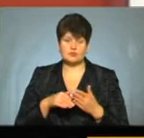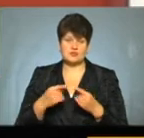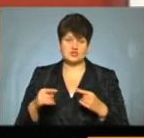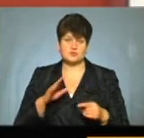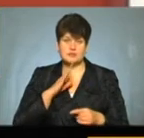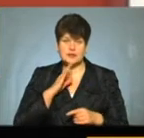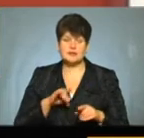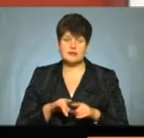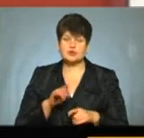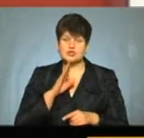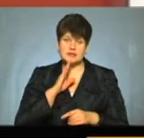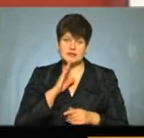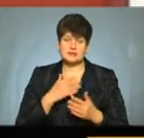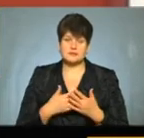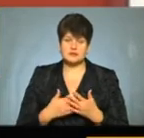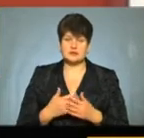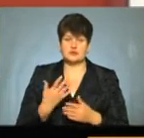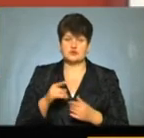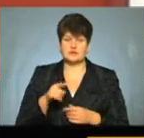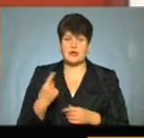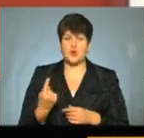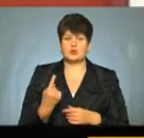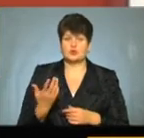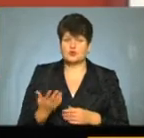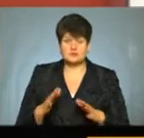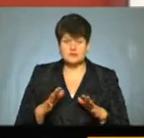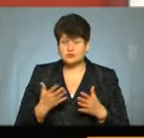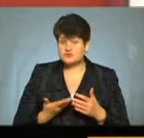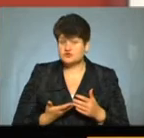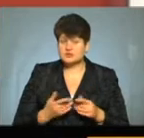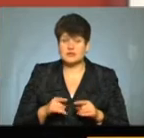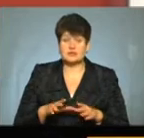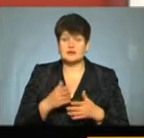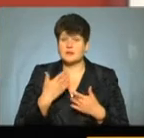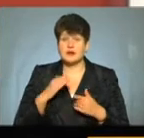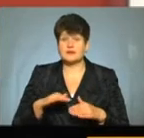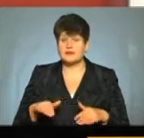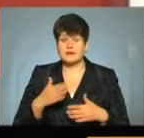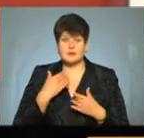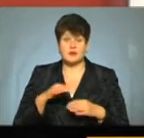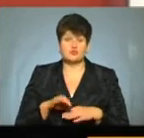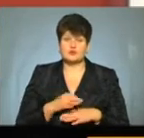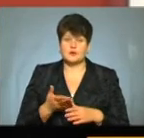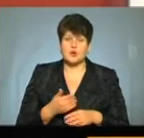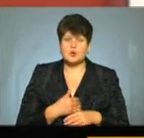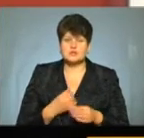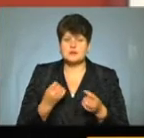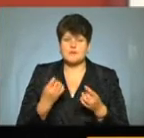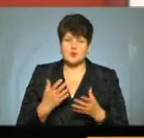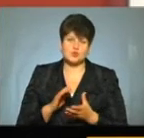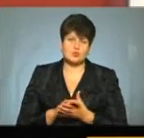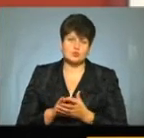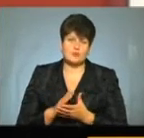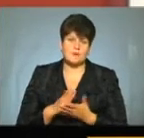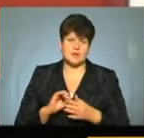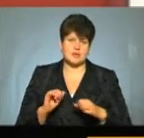також жінки, наприклад, якщо вона є одинока, сталося в житті так, що немає вона дітей і чоловіка, і їй хочеться просто познайомитися, мати